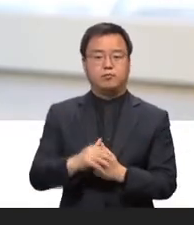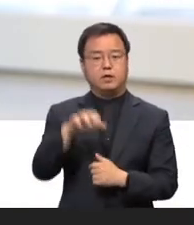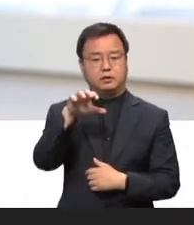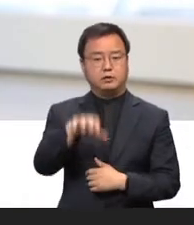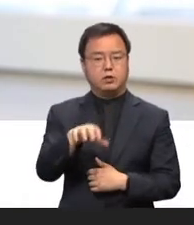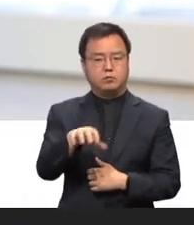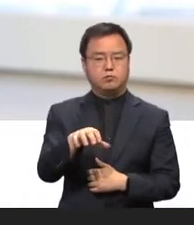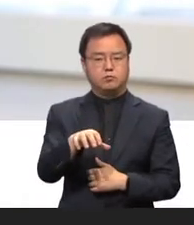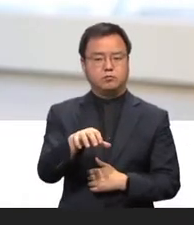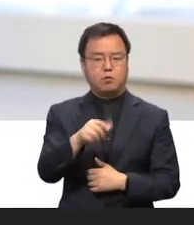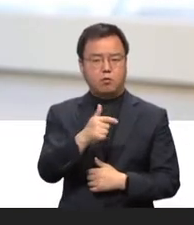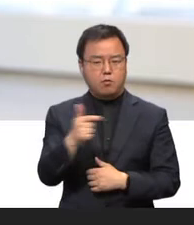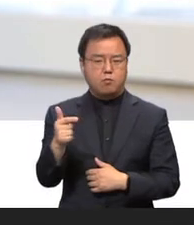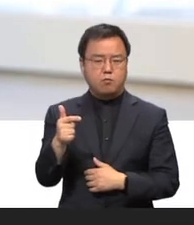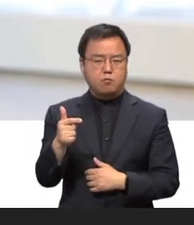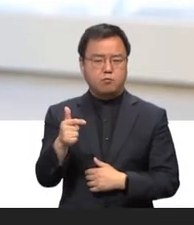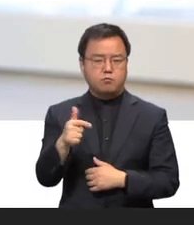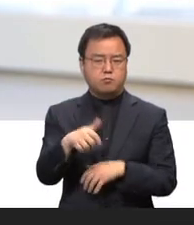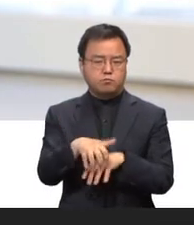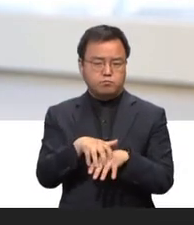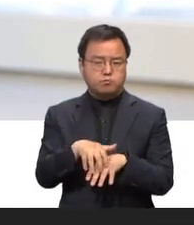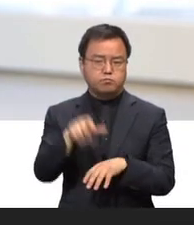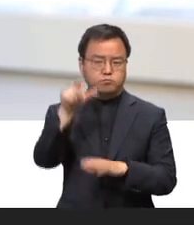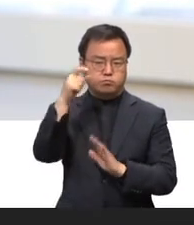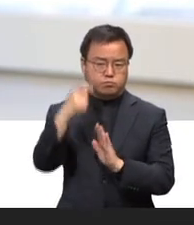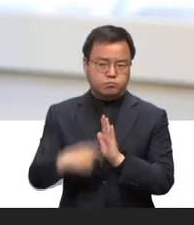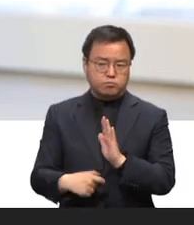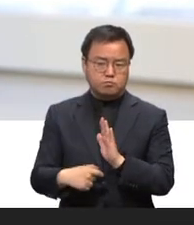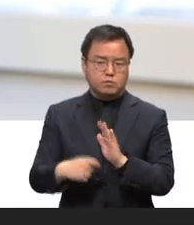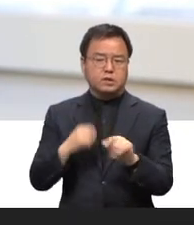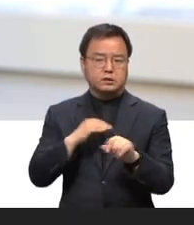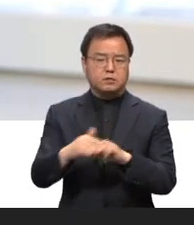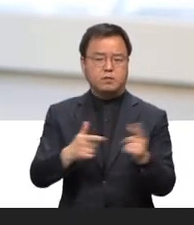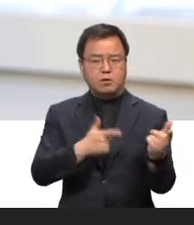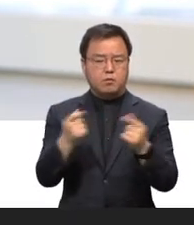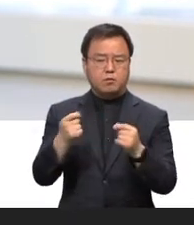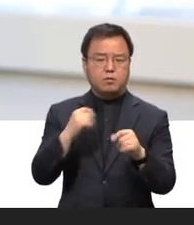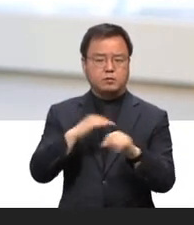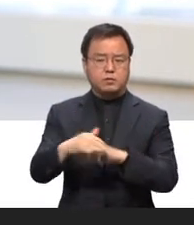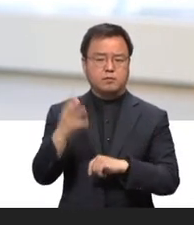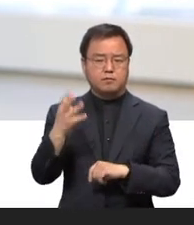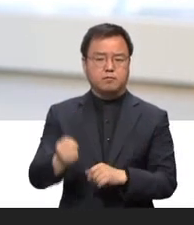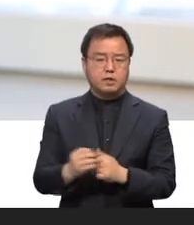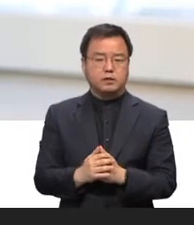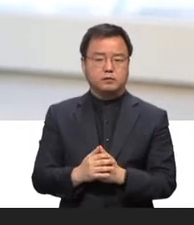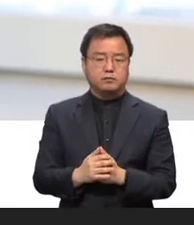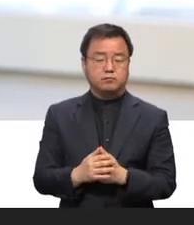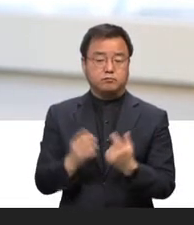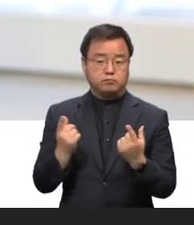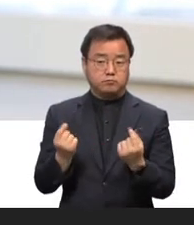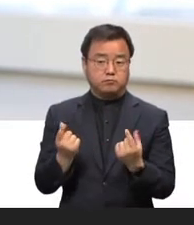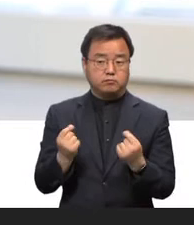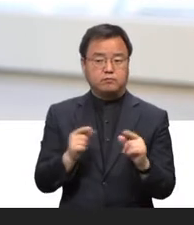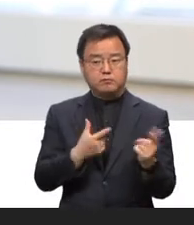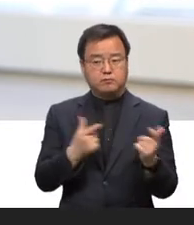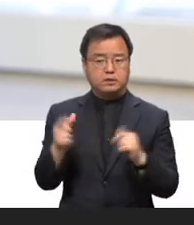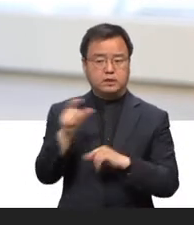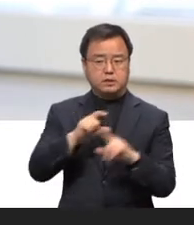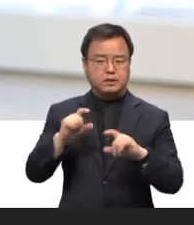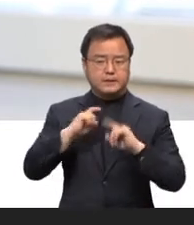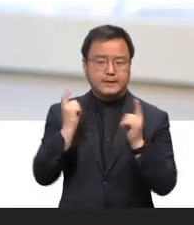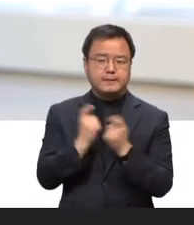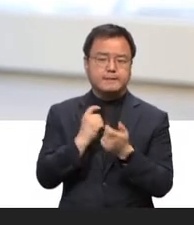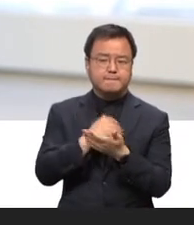굉장히 위계적이거나 내지는 획일화되어 있거나 그런 것 같아요. 그래서 그런 것들이 조금 더 개인의